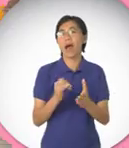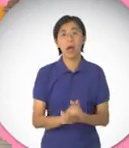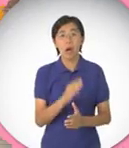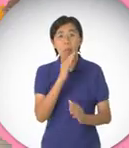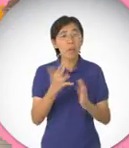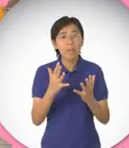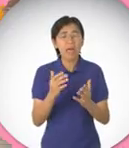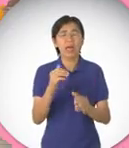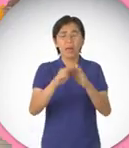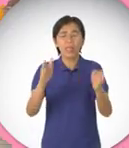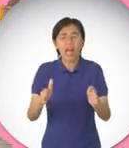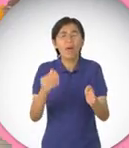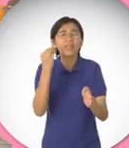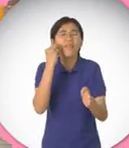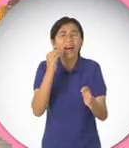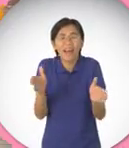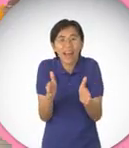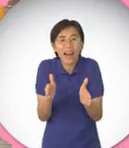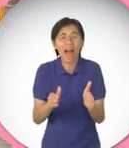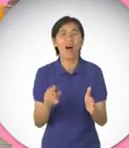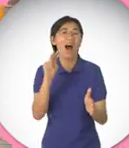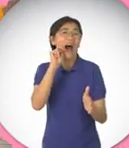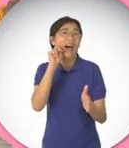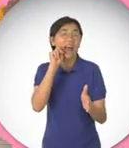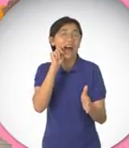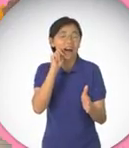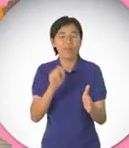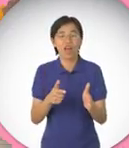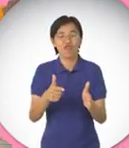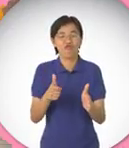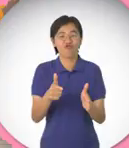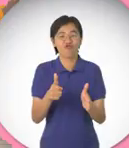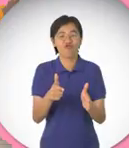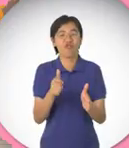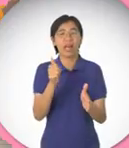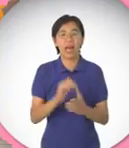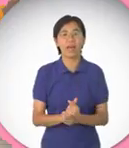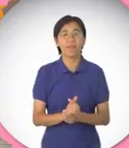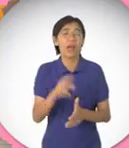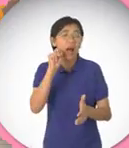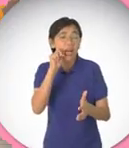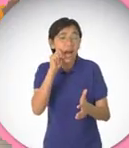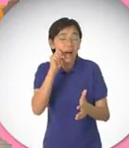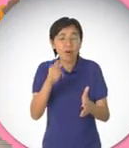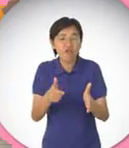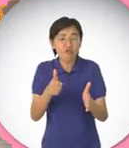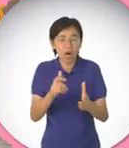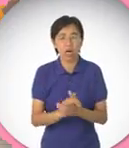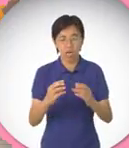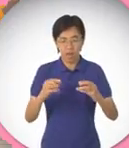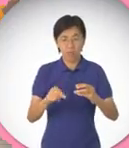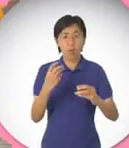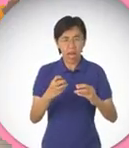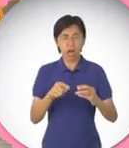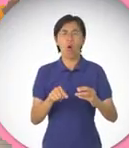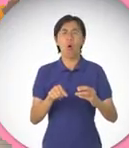าเล็กๆแบบนี้เราก็ใช้ฟอกกี้ฉีด ฟอกกี้ช่วย ใช่ คร ับ เพราะว่าขนมปังฝรั่งเศสเนี่ยผิวแข็งใช่ไหมคะเขาต้องอบด้วยอุณหภูมิที่ค่อนข้าง